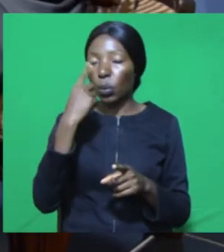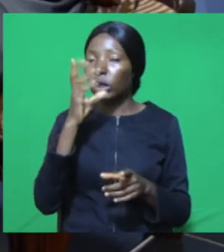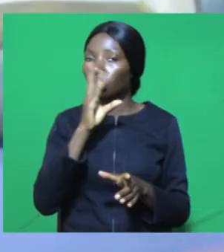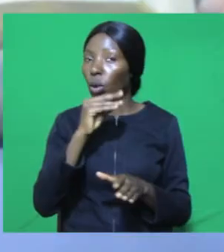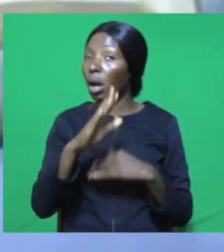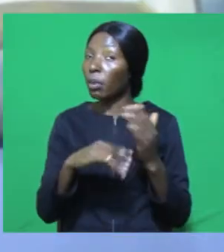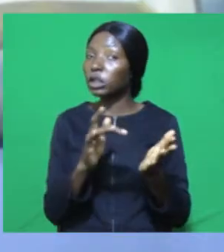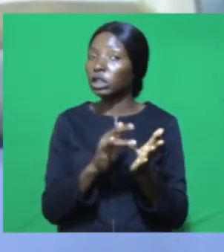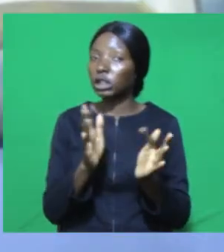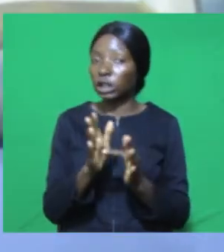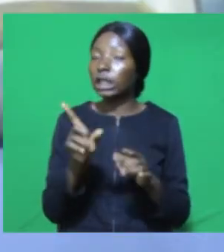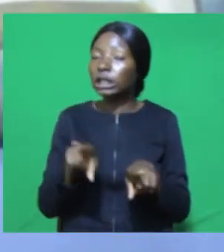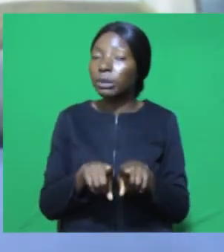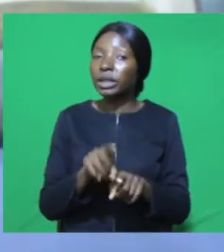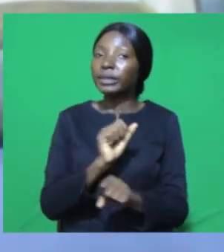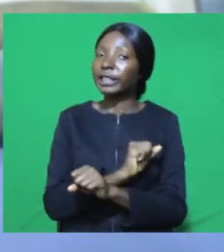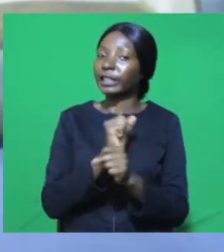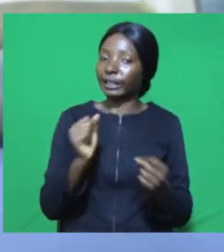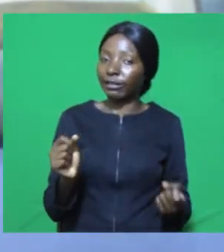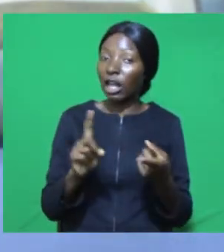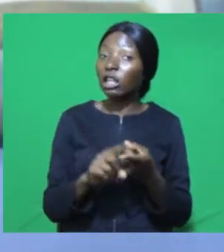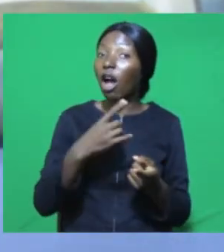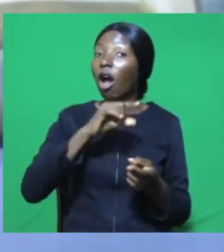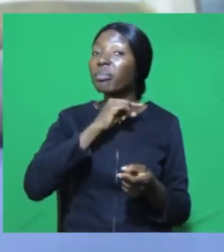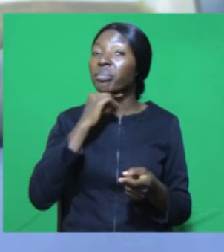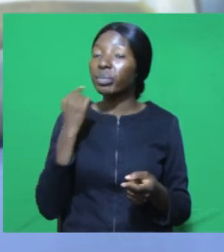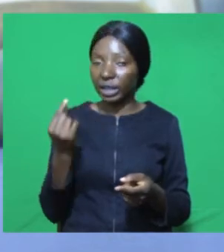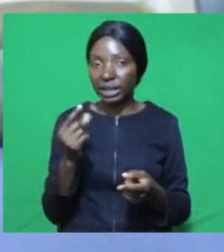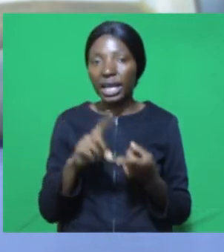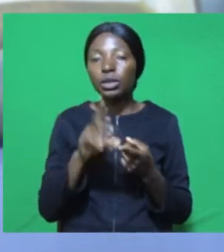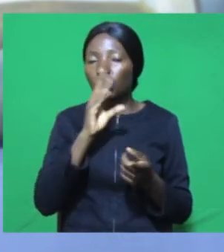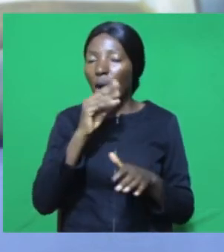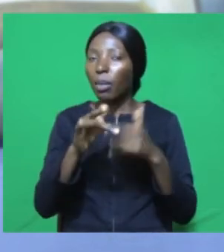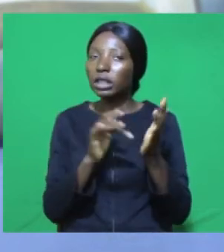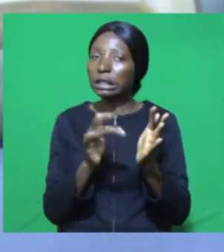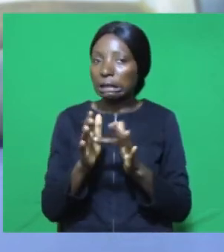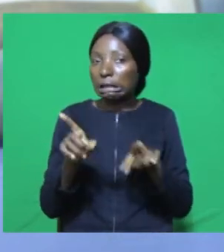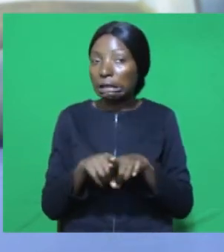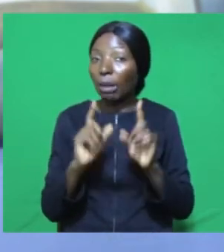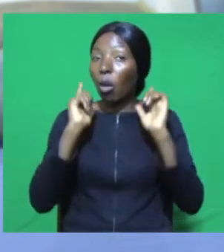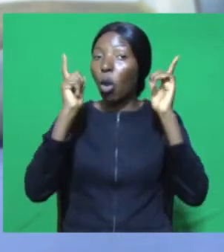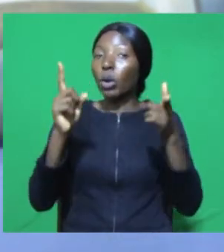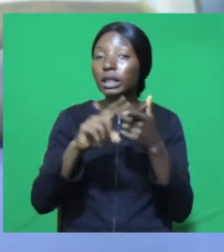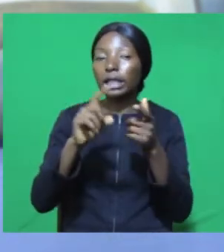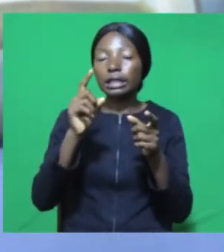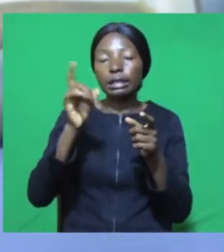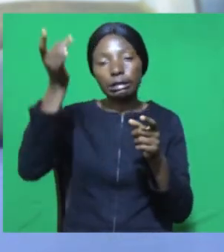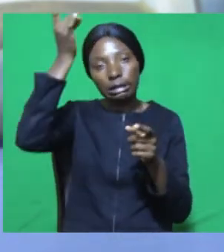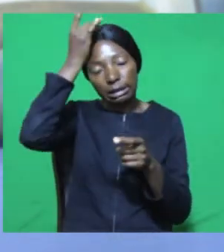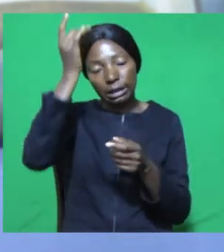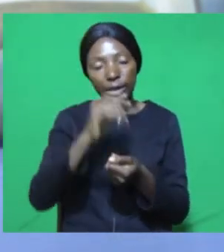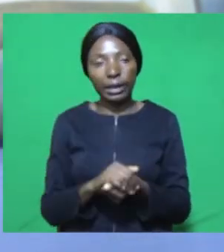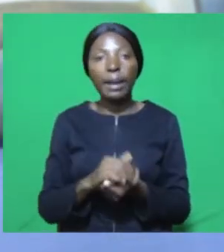samponesa yotaura Jesu semupurisiti right yotaura Jesu saishe kuti kana zvinzi Jesu